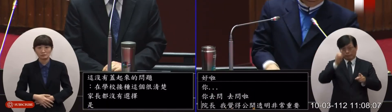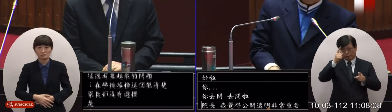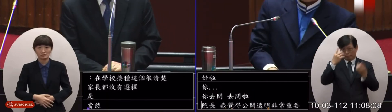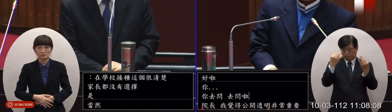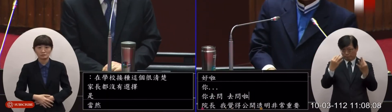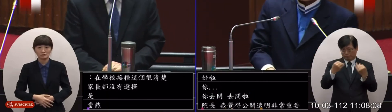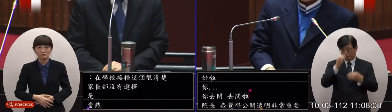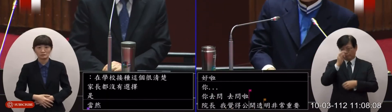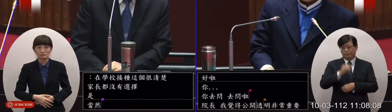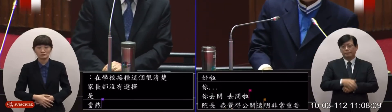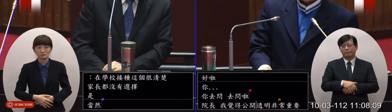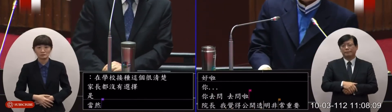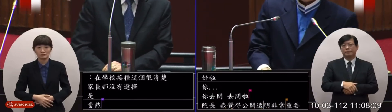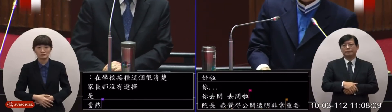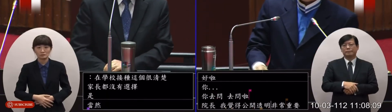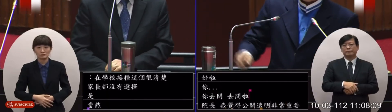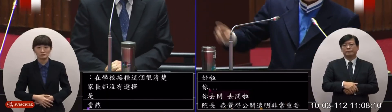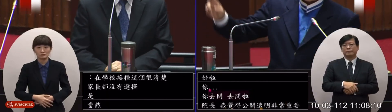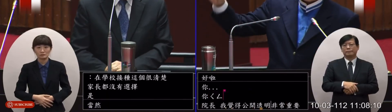數字